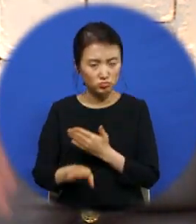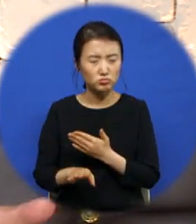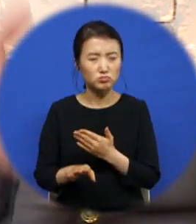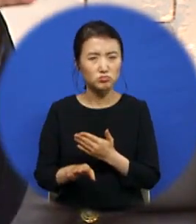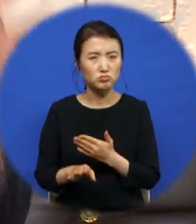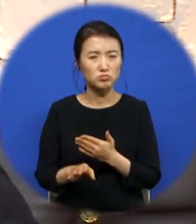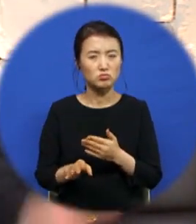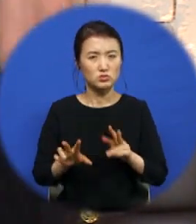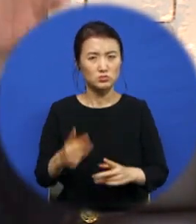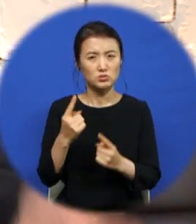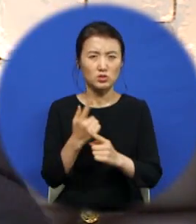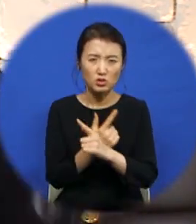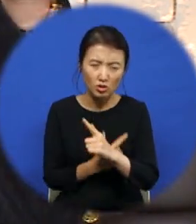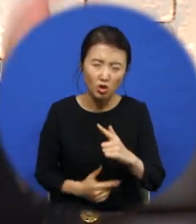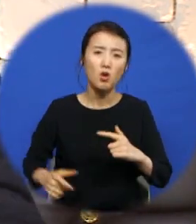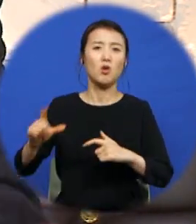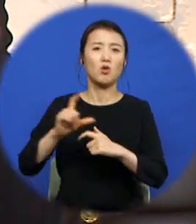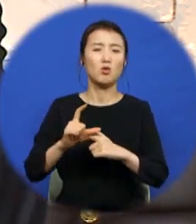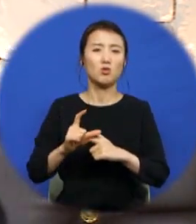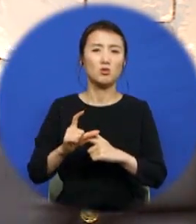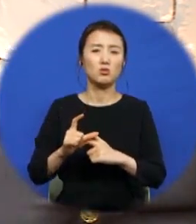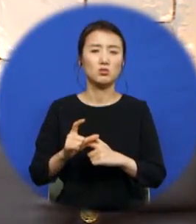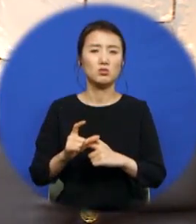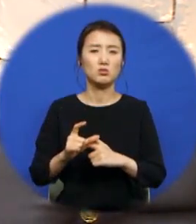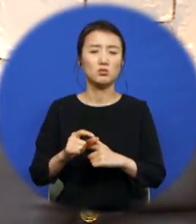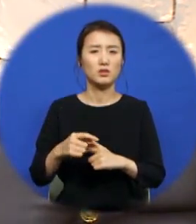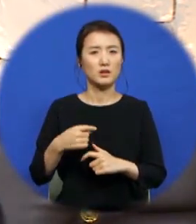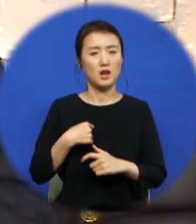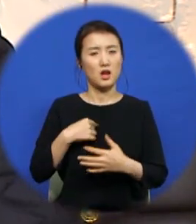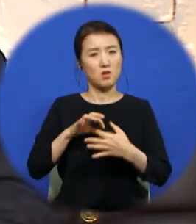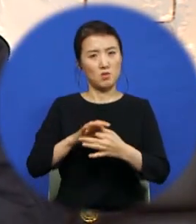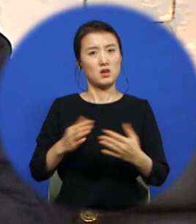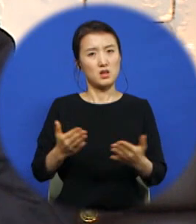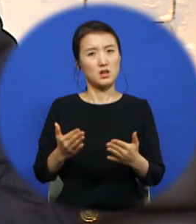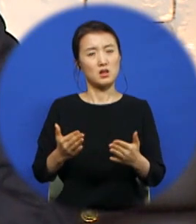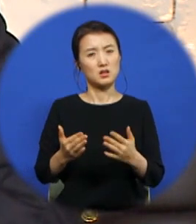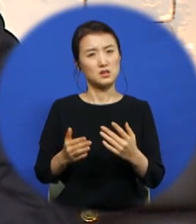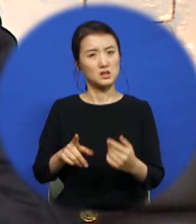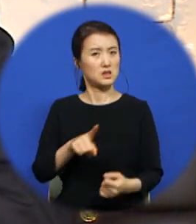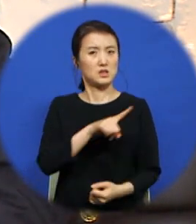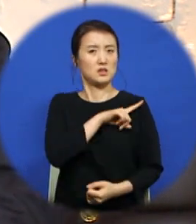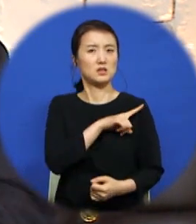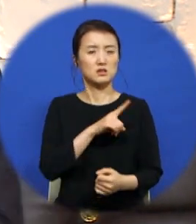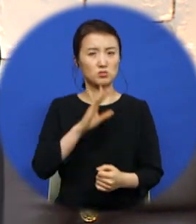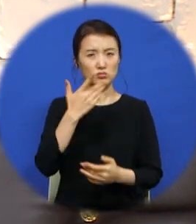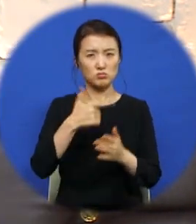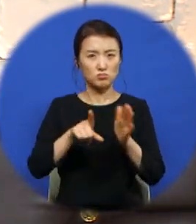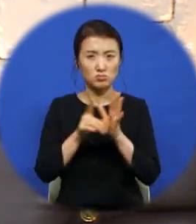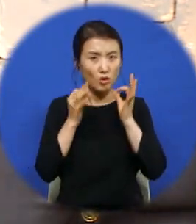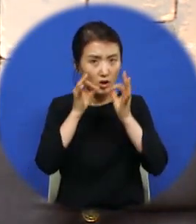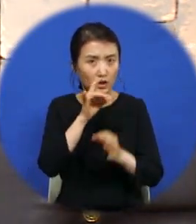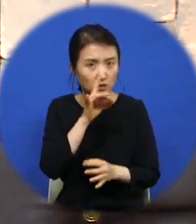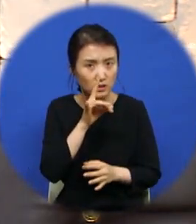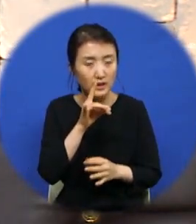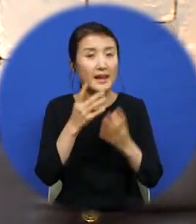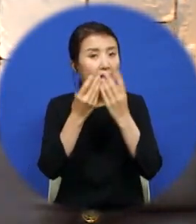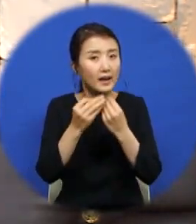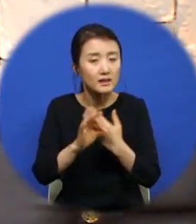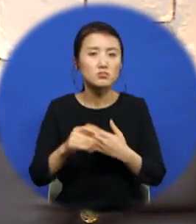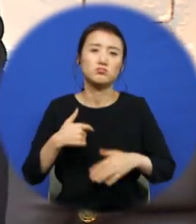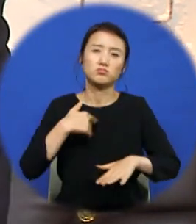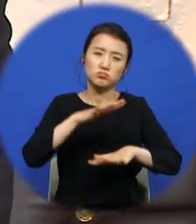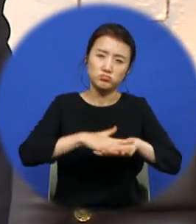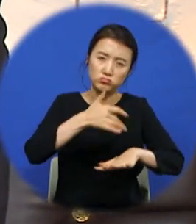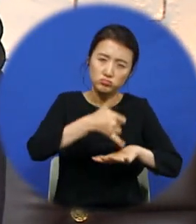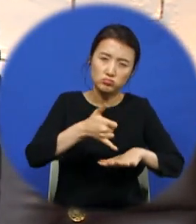자기가 하고 있는 분야에서 1등이 될 숫자 농사를 지으면 농사에 쓰기 땅을 하고 여러분 뭐죠 그다음 교사가 되면 교사의 쓴